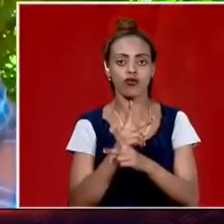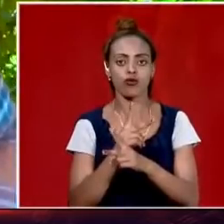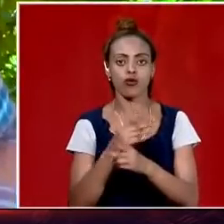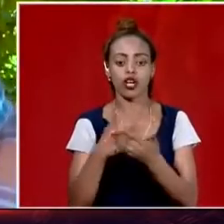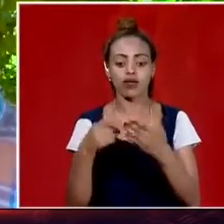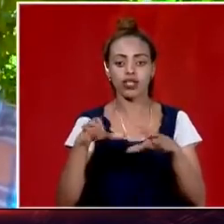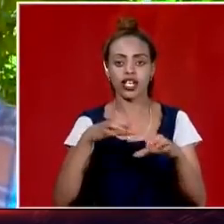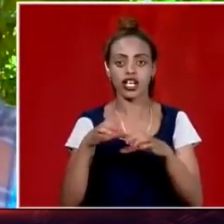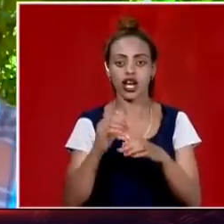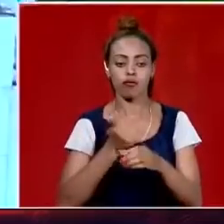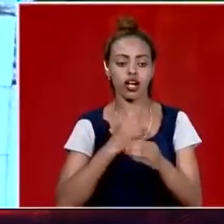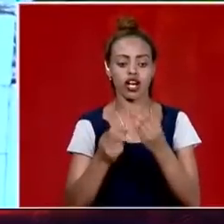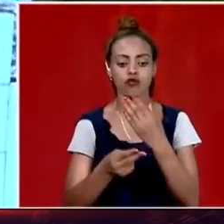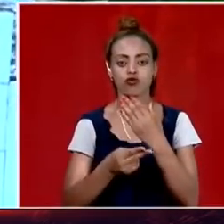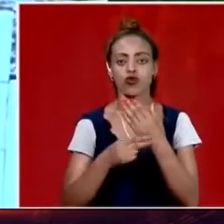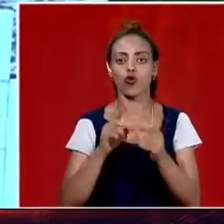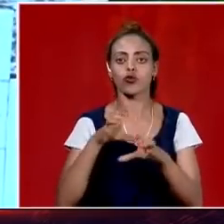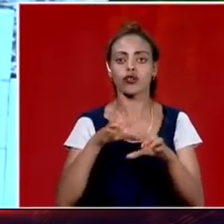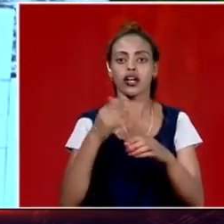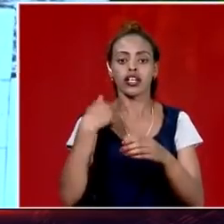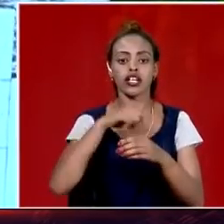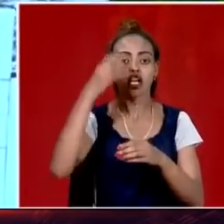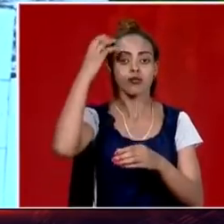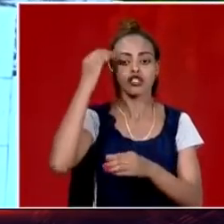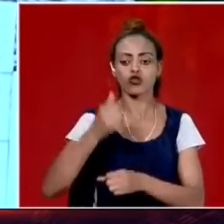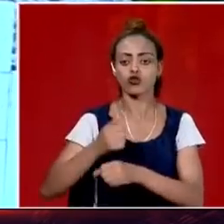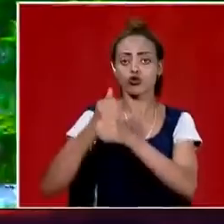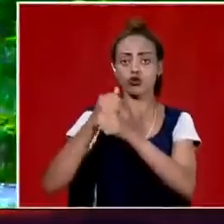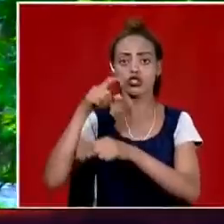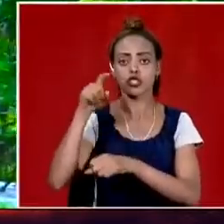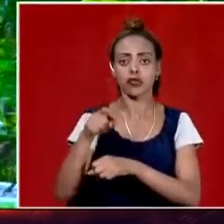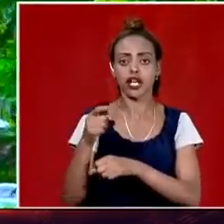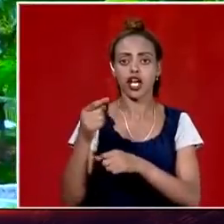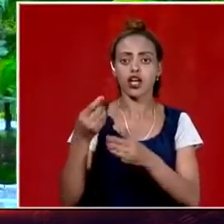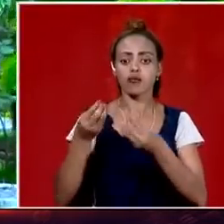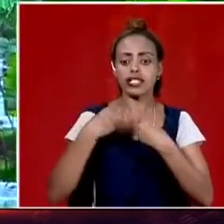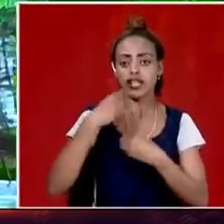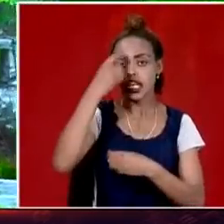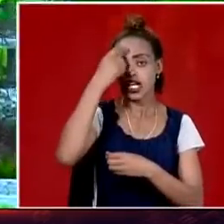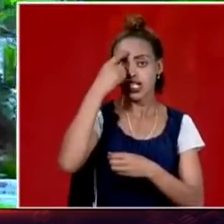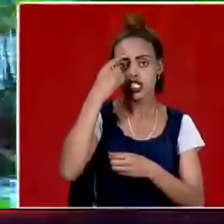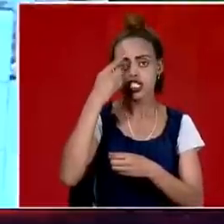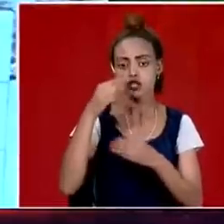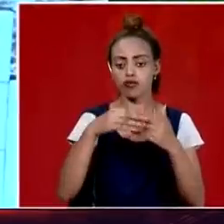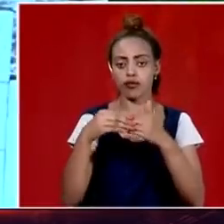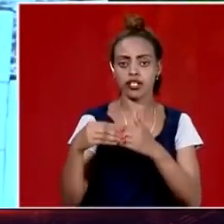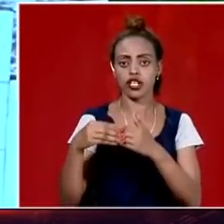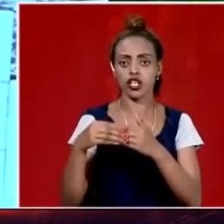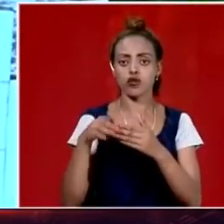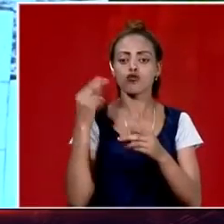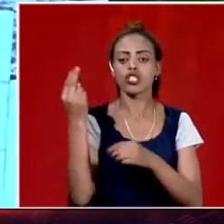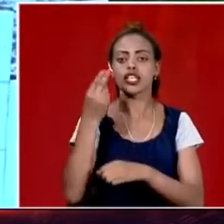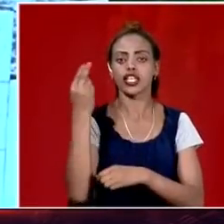ብከምዝታት ንሕና ንዕቅቦም ማለት እዩ። ንሕና ንመንግስቲ ንሕግዞ ዘለና ነገርታ እዩ። ብልበና ዕድልስ መንግስቲ ብልበና መምርሕታት